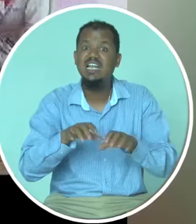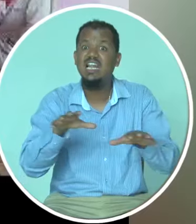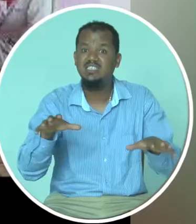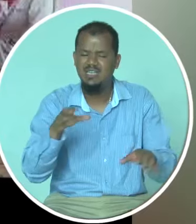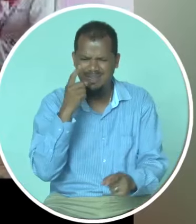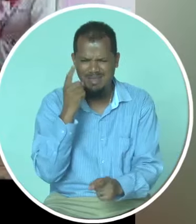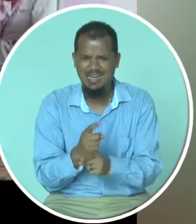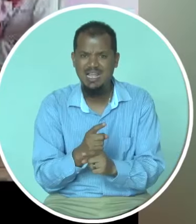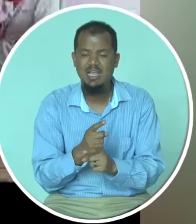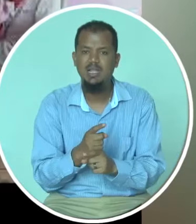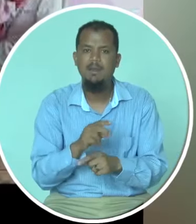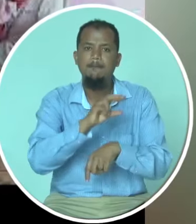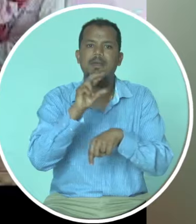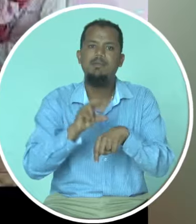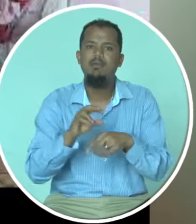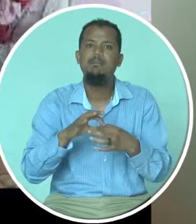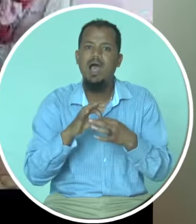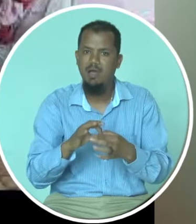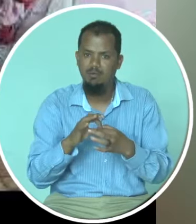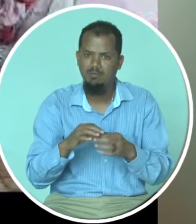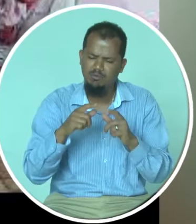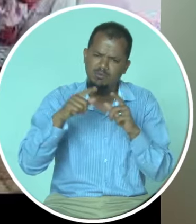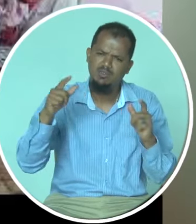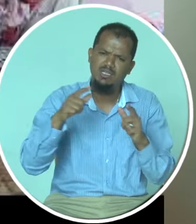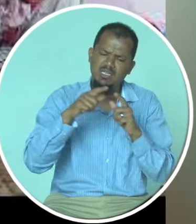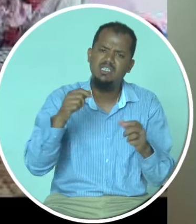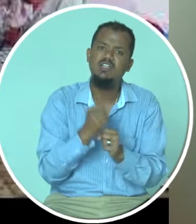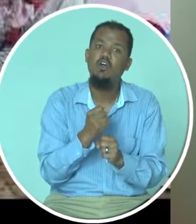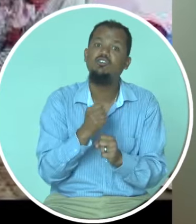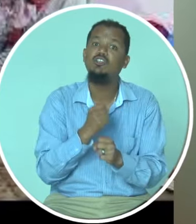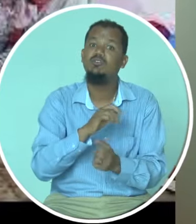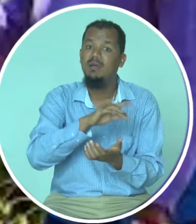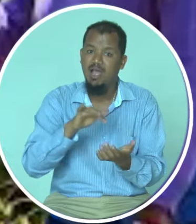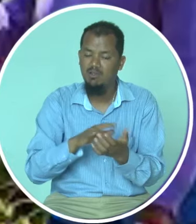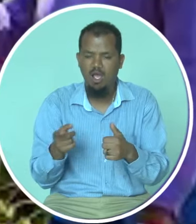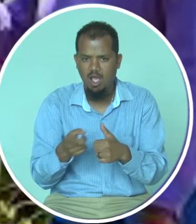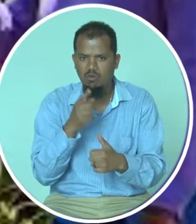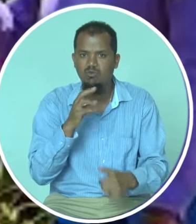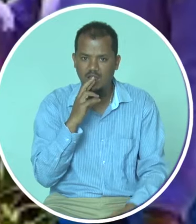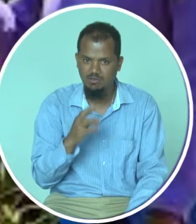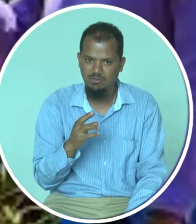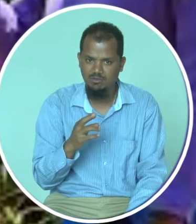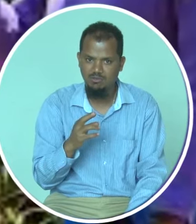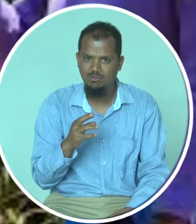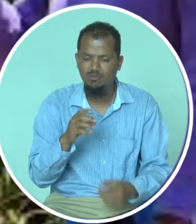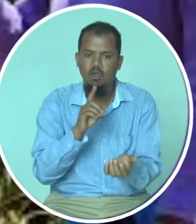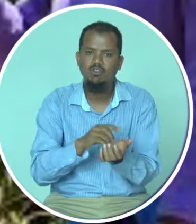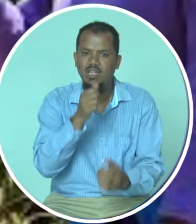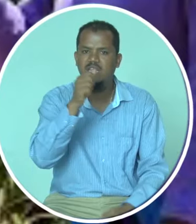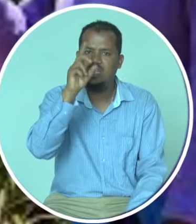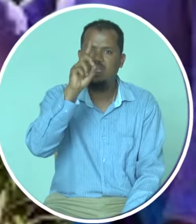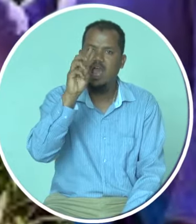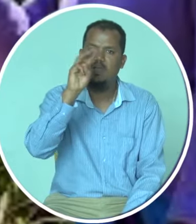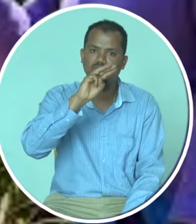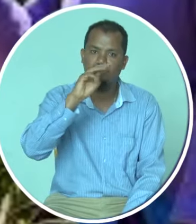ተደራሽነትን ለማረጋገጥ በብሔራዊ ማህበሩ ትልልቅ ስራዎች ከሰሩ መካከል አንዱ ናቸው። ዶክተር እያሱ